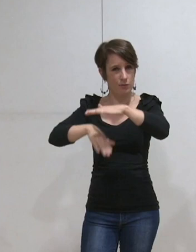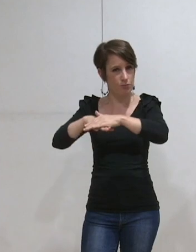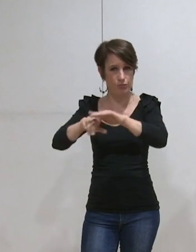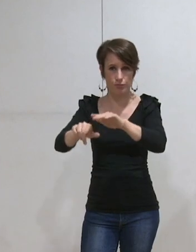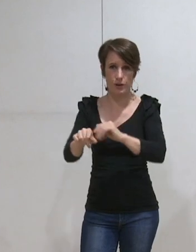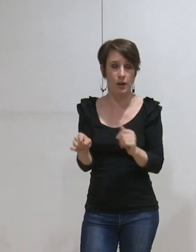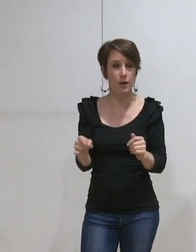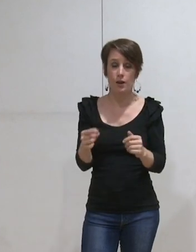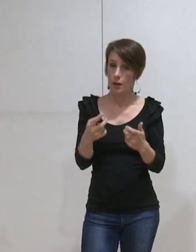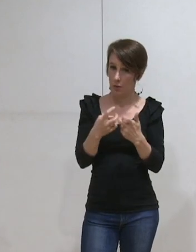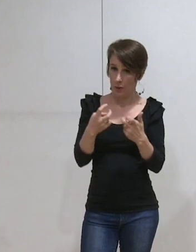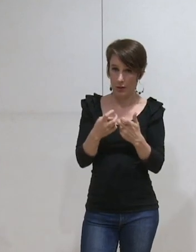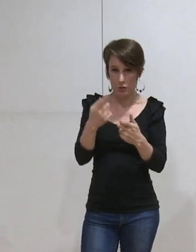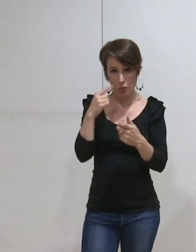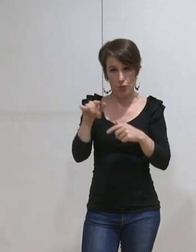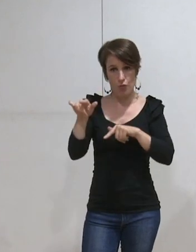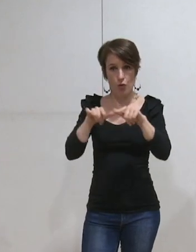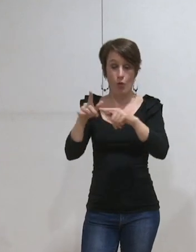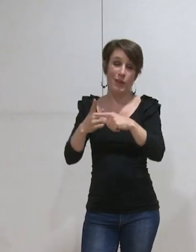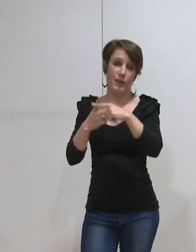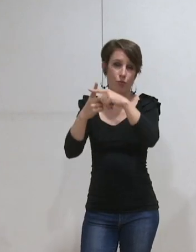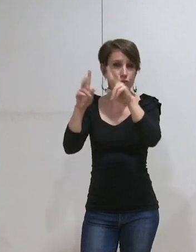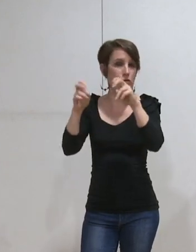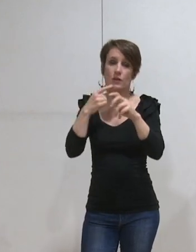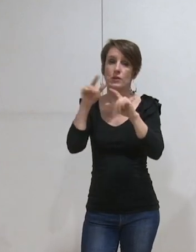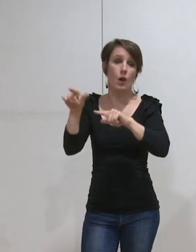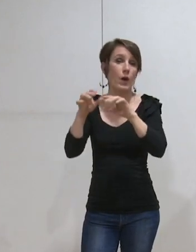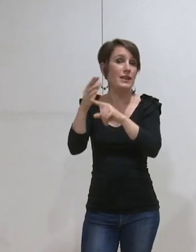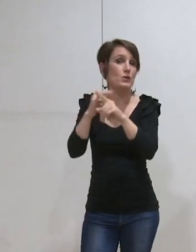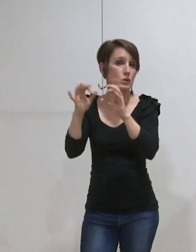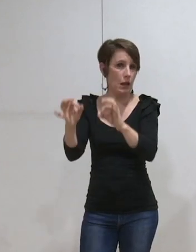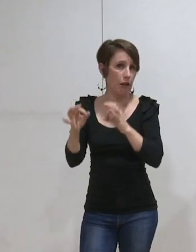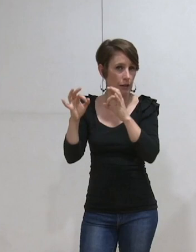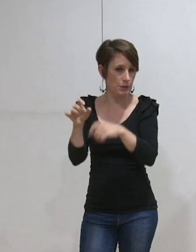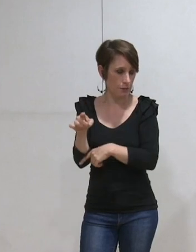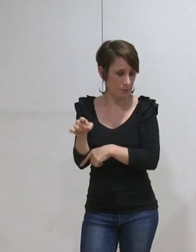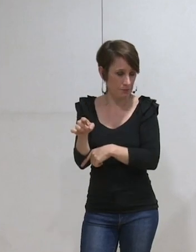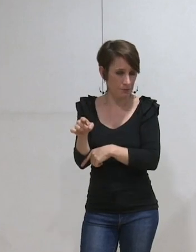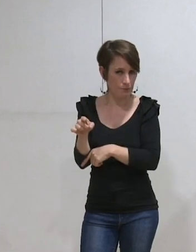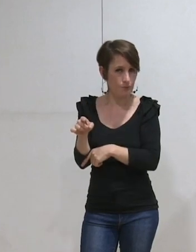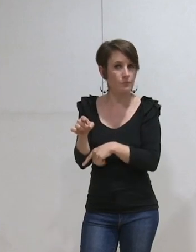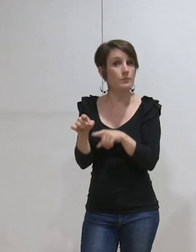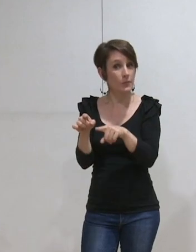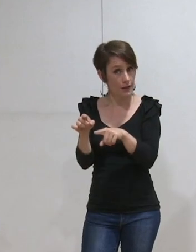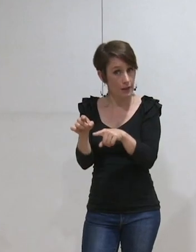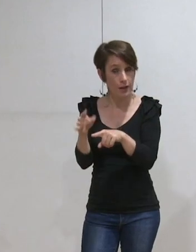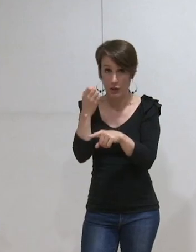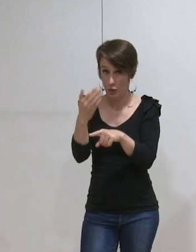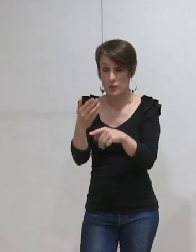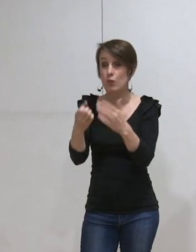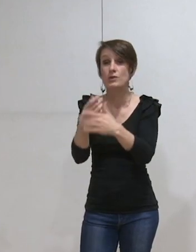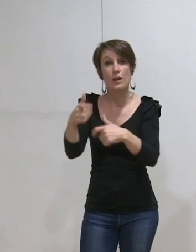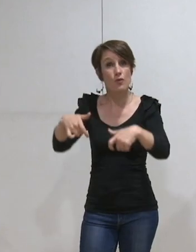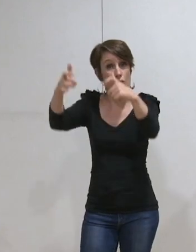les loyers de type plus c'est-à-dire les loyers sociaux classiques et bien il est demandé aux opérations et c'est à ce titre làà que la ville